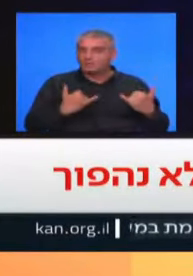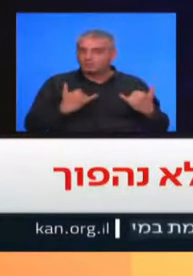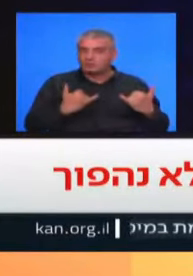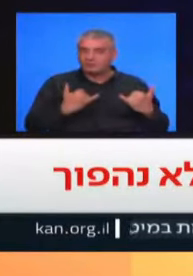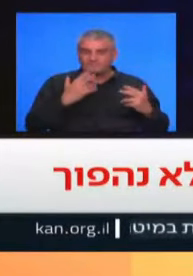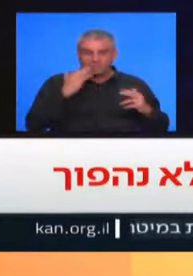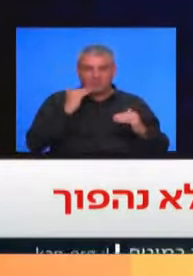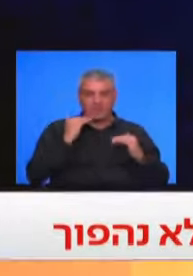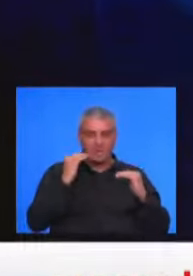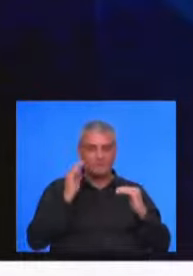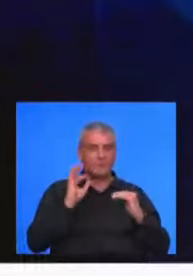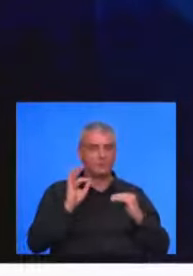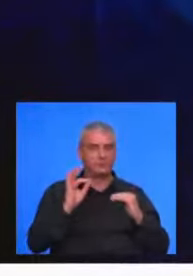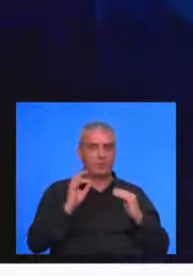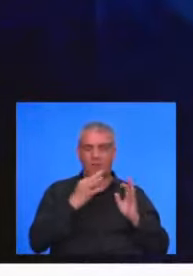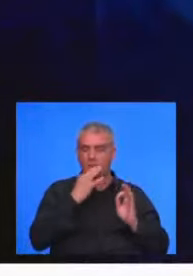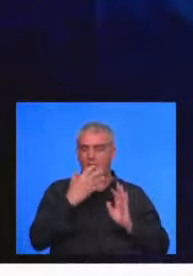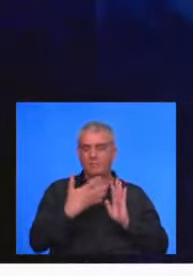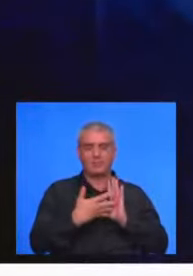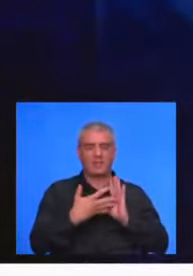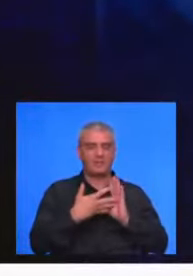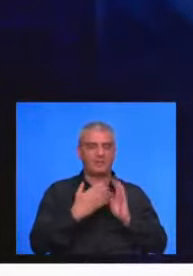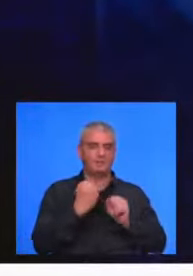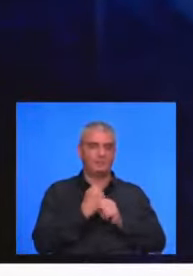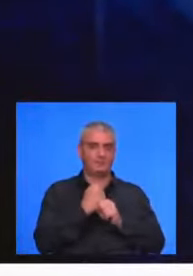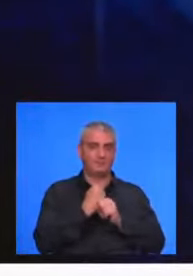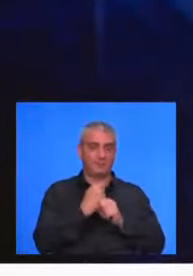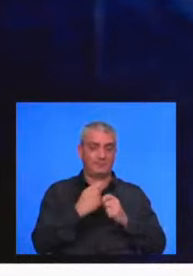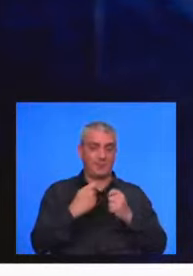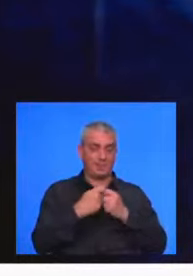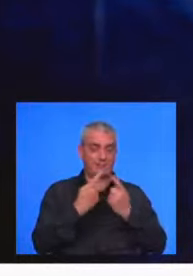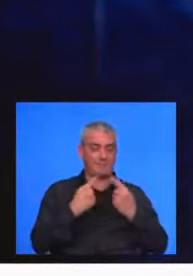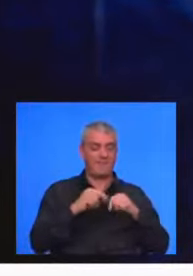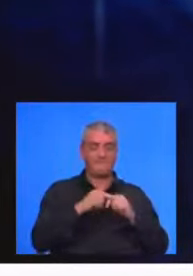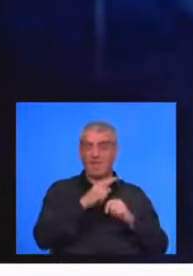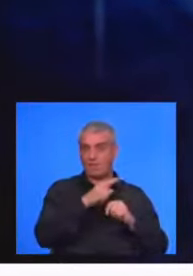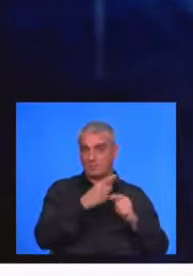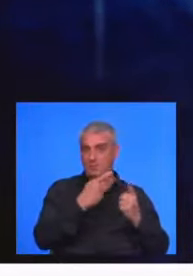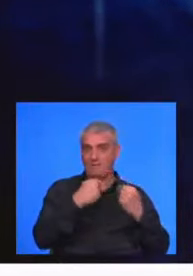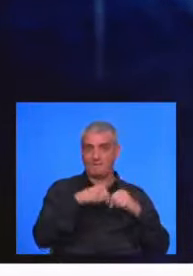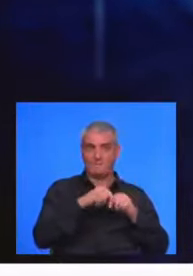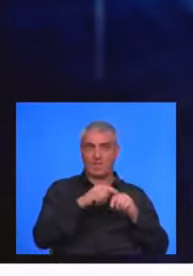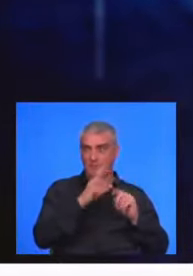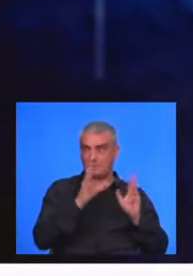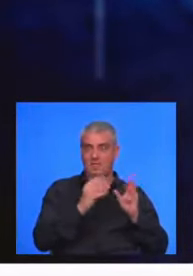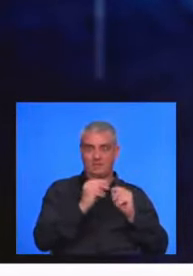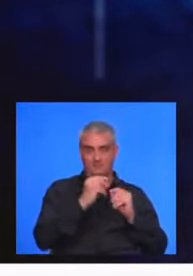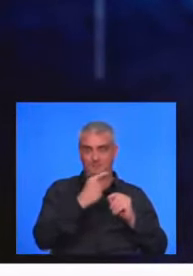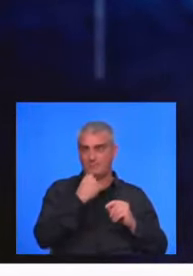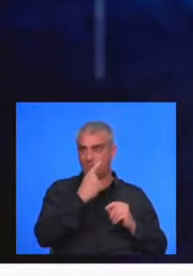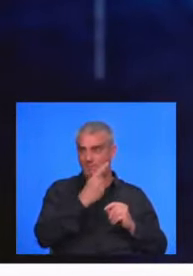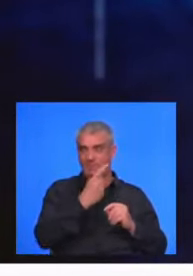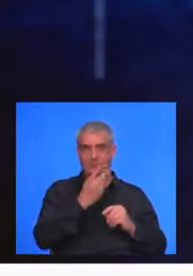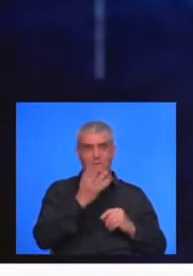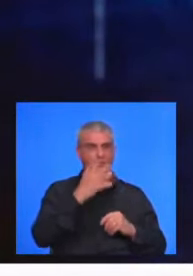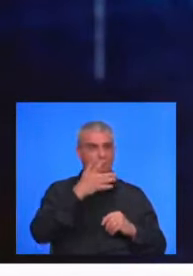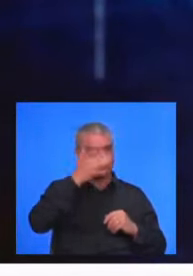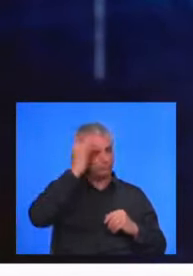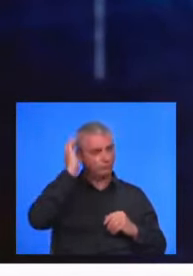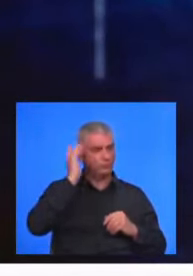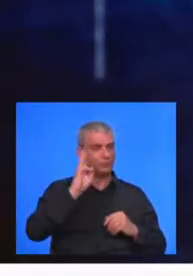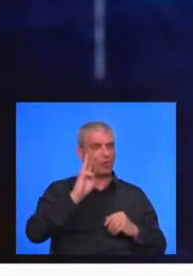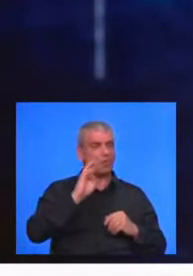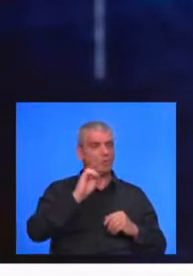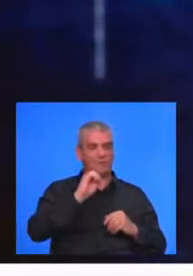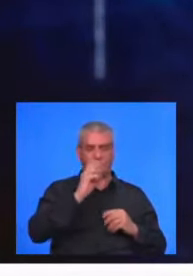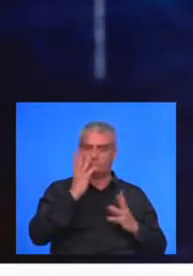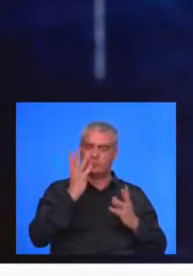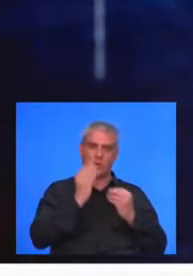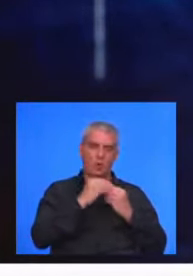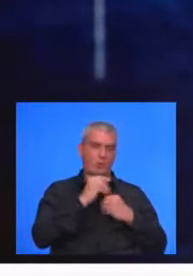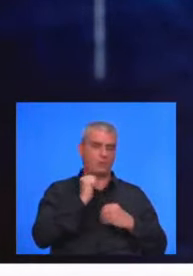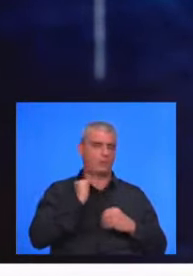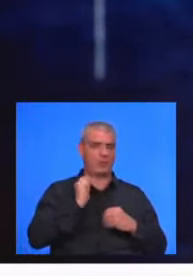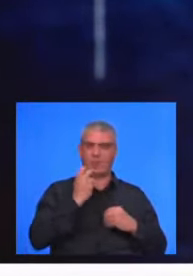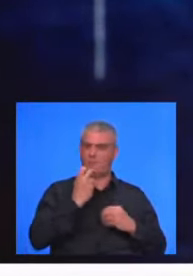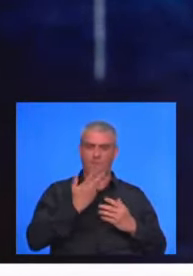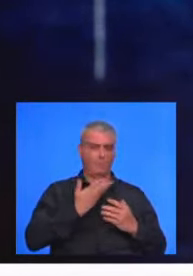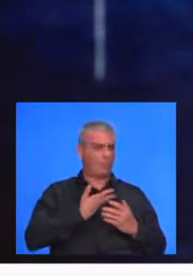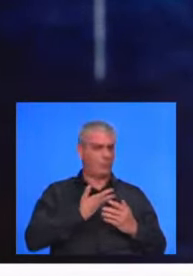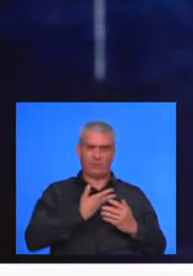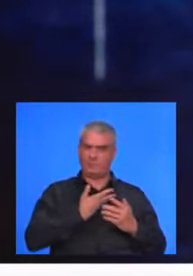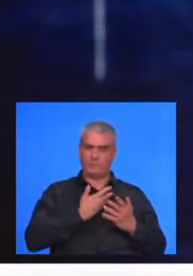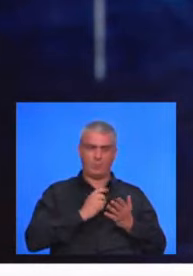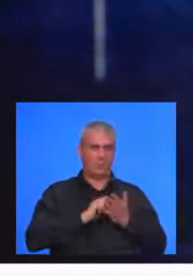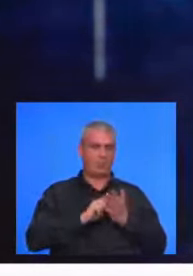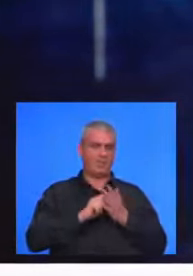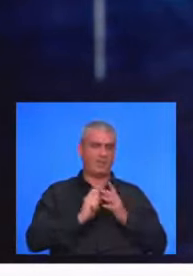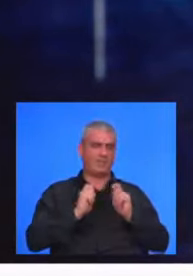של תחקירים מבצעיים. לגבי הוועדה, ועדה עם, אמרת, מופז, יש שם עוד אלופים, כרגע הם לא קיבלו אפילו את כתבי